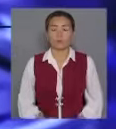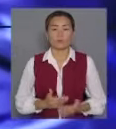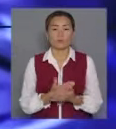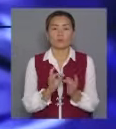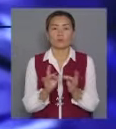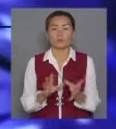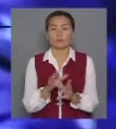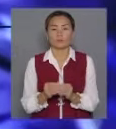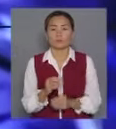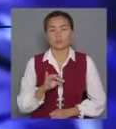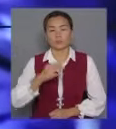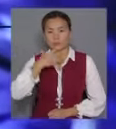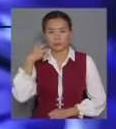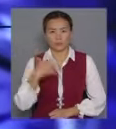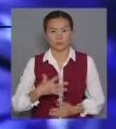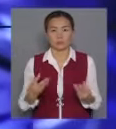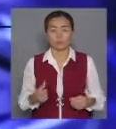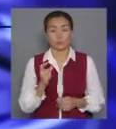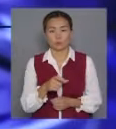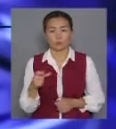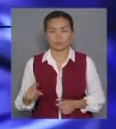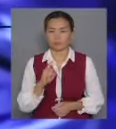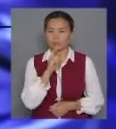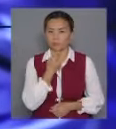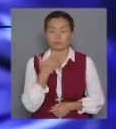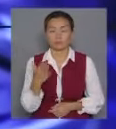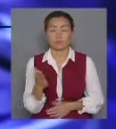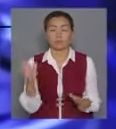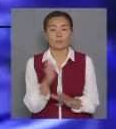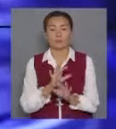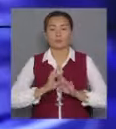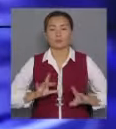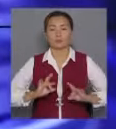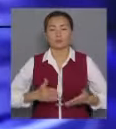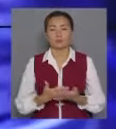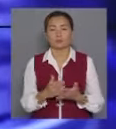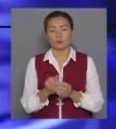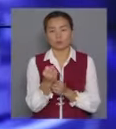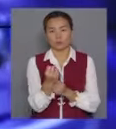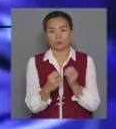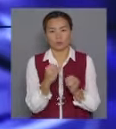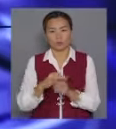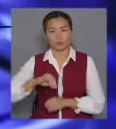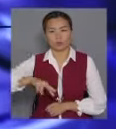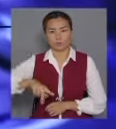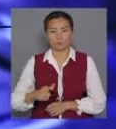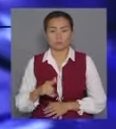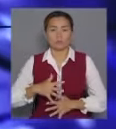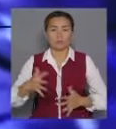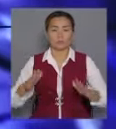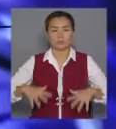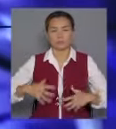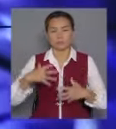Жаңалықтар легін жалғастырамыз. Шіліңгіл шілде тұрғындар үшін қиын болмақ. Синоптиктердің болжамы бойынша 10-шы шілдеге дейін облыстың басым